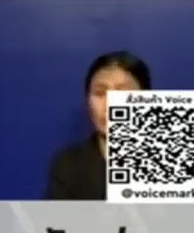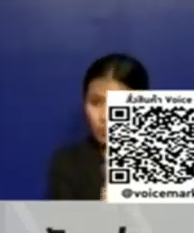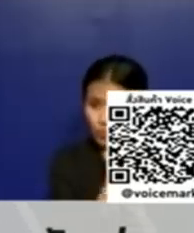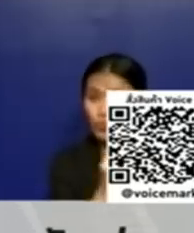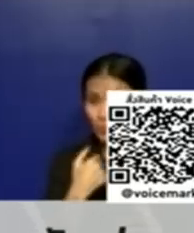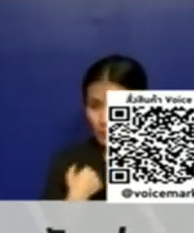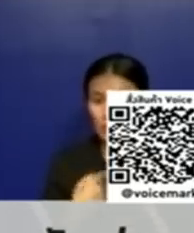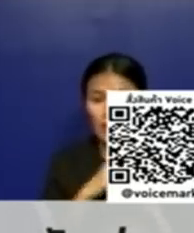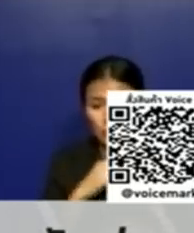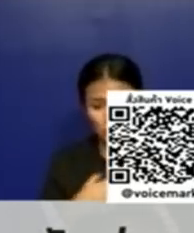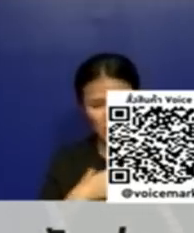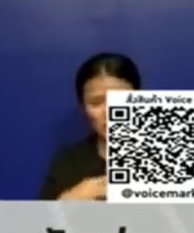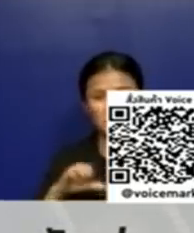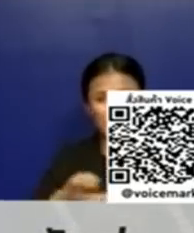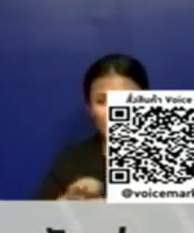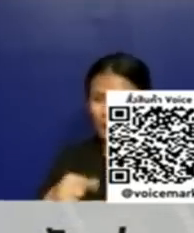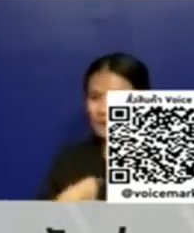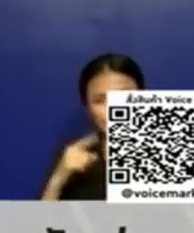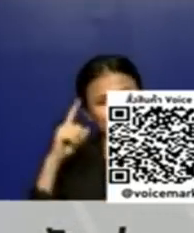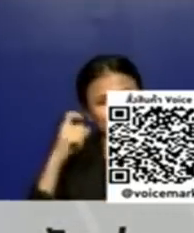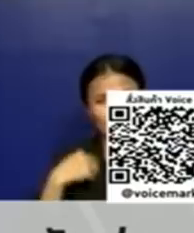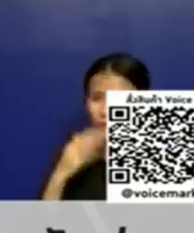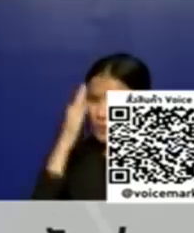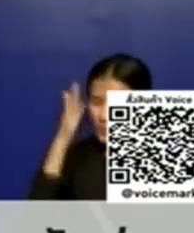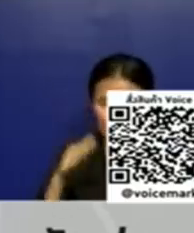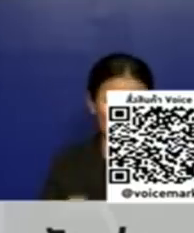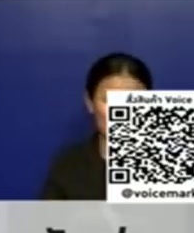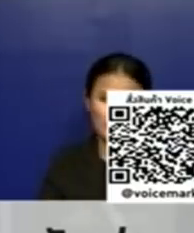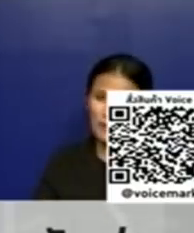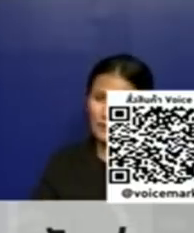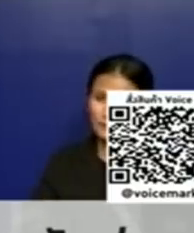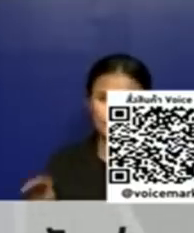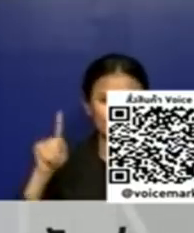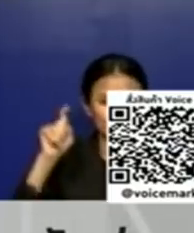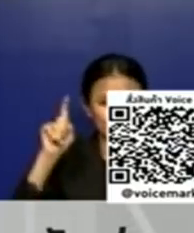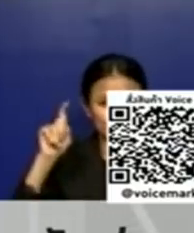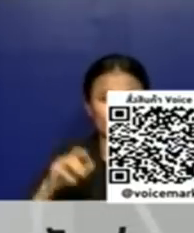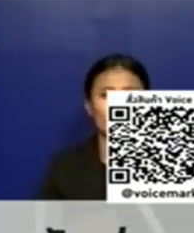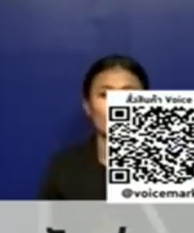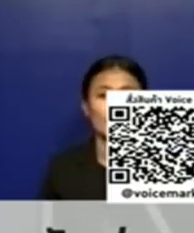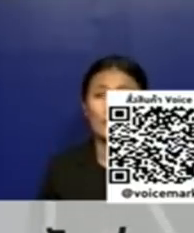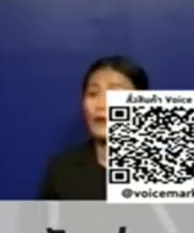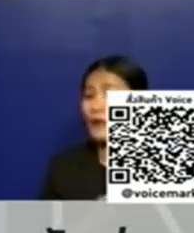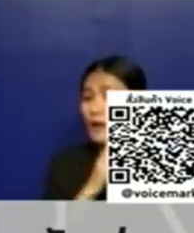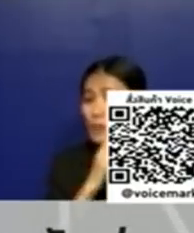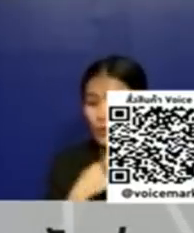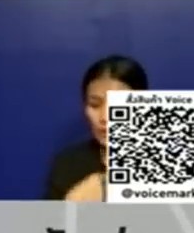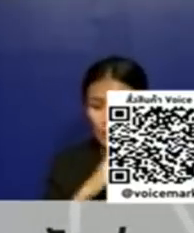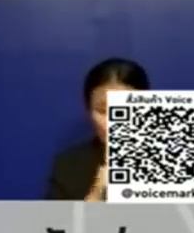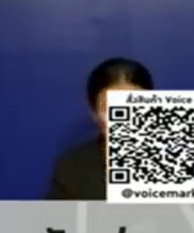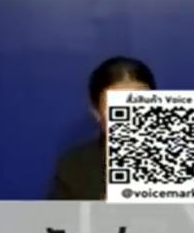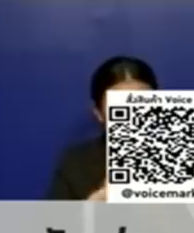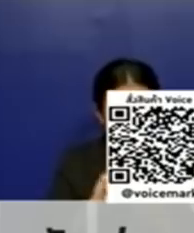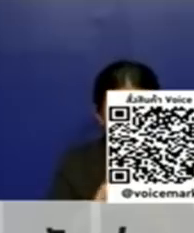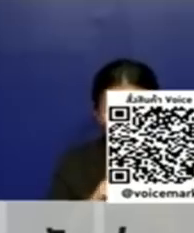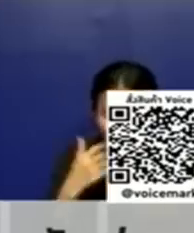สัญญาณให้มีการประท้วงตลอดนะ ครับ แล้วพลเอกประยุทธ์บอกต้องการระเบียบเป็นคนต้องการให้ทุกคนไปด้วยกันอย่างง้นอย่างนี้